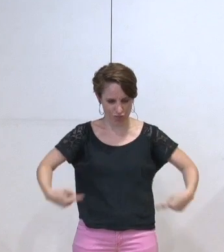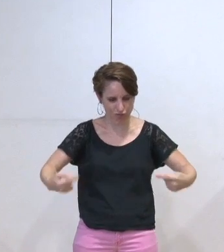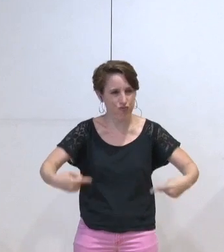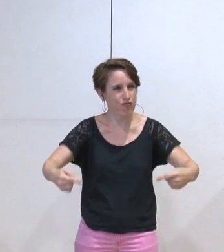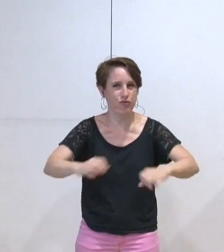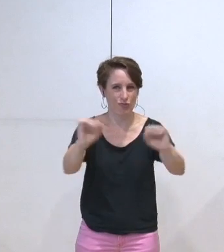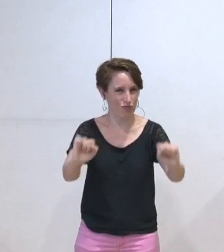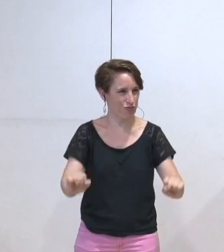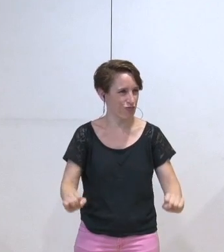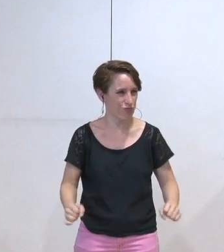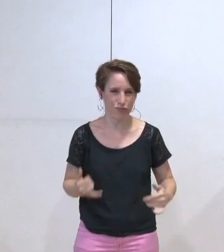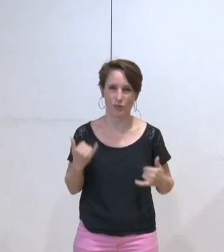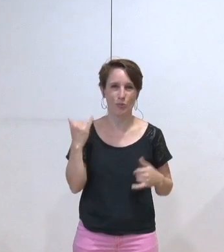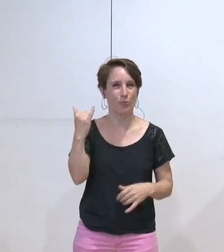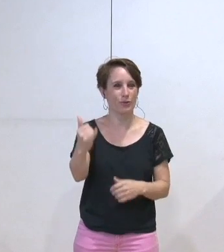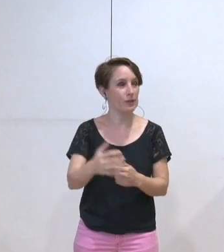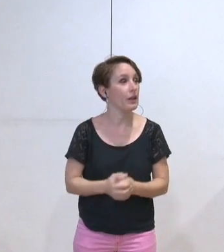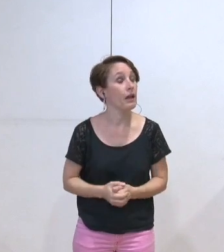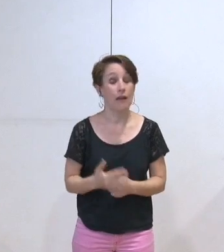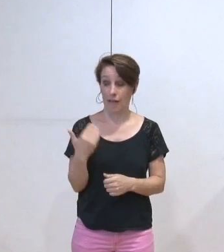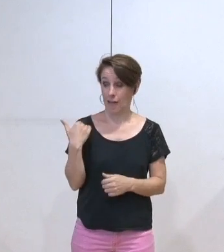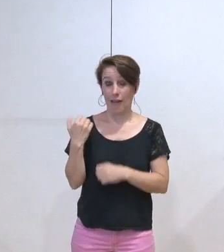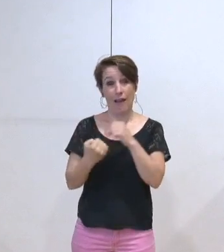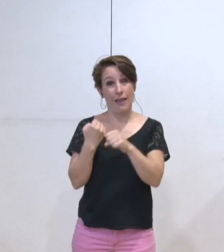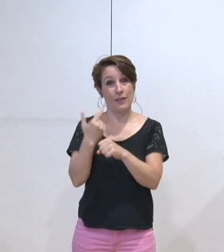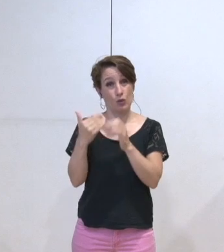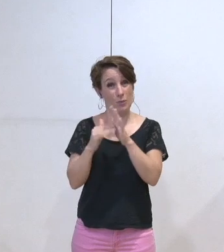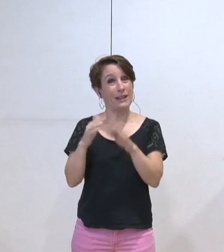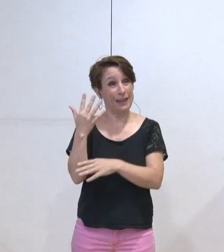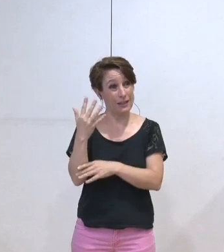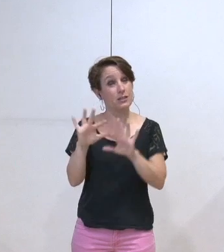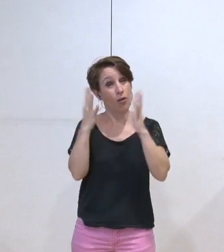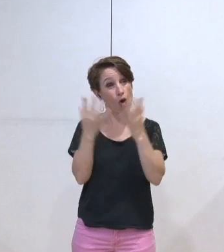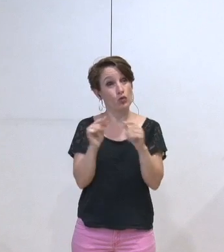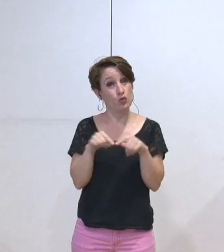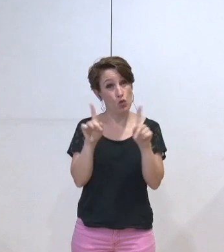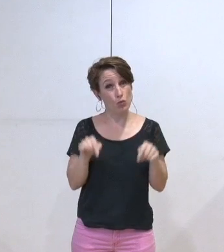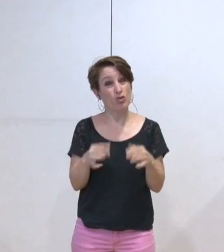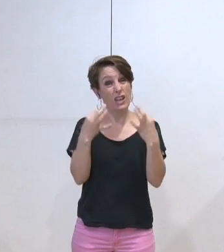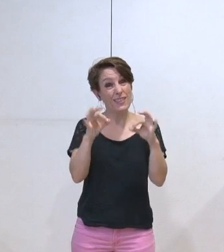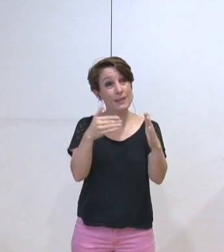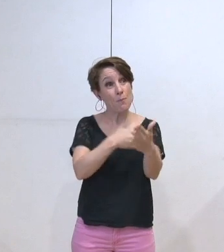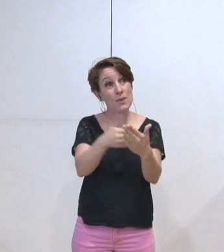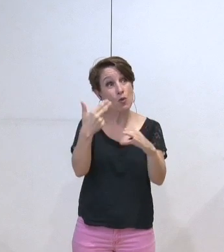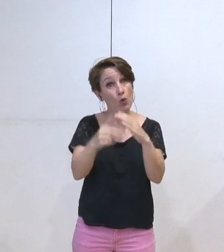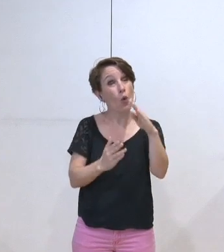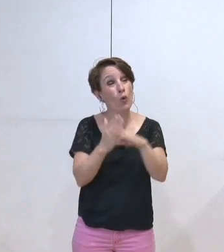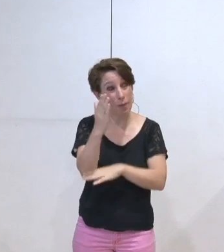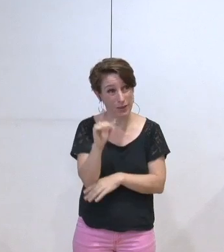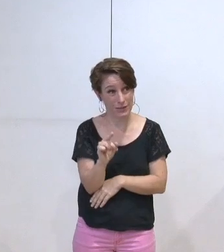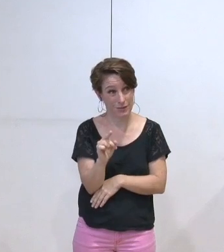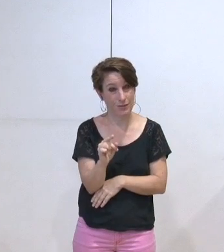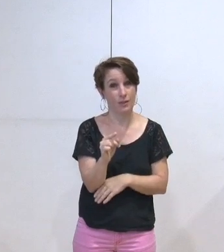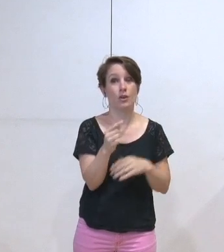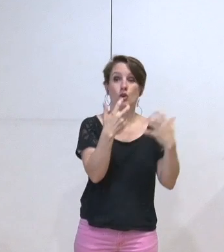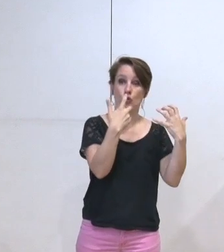voirie publi et en 2015 c'est un budget qui dépasse les 100 millions d'euros 878000 pour